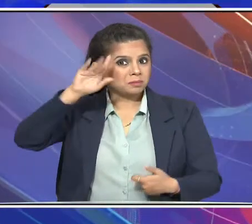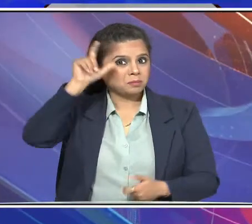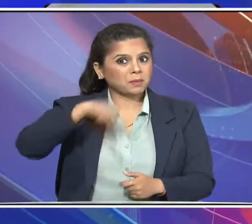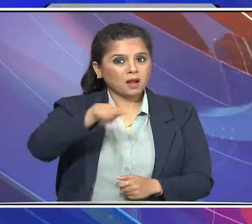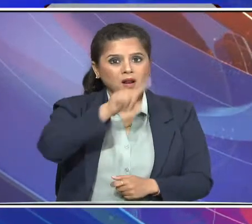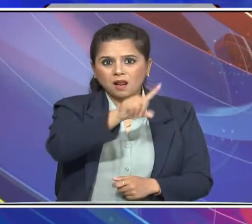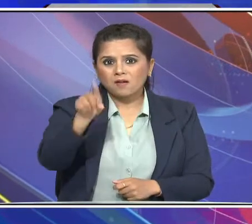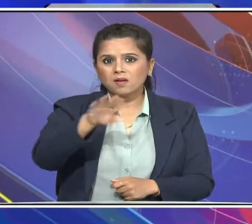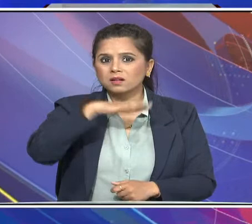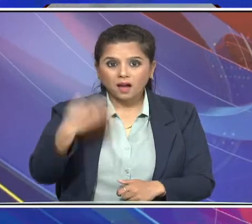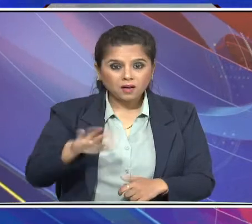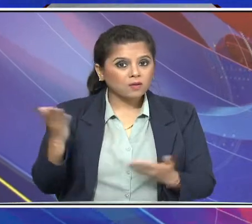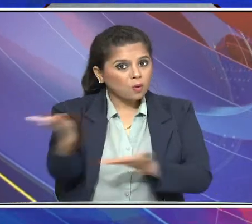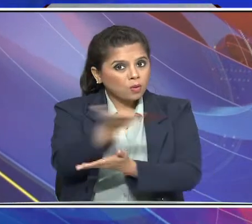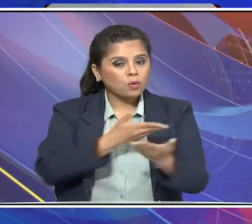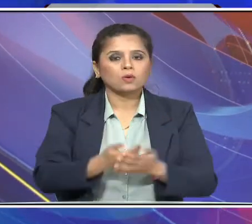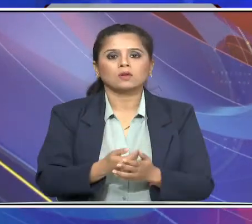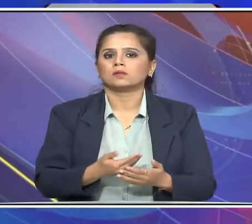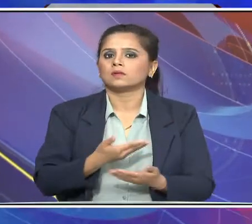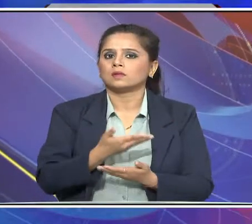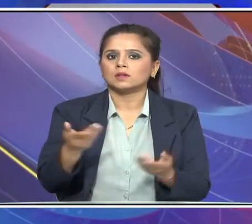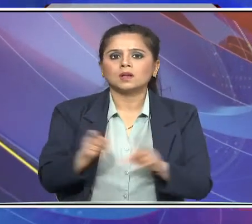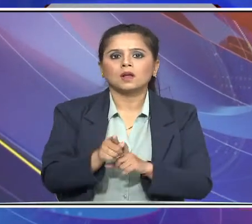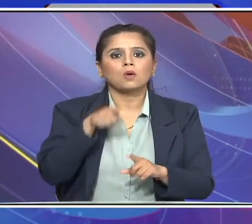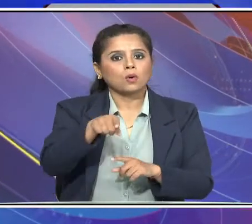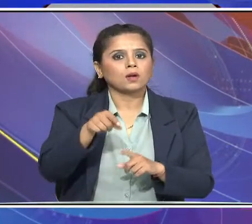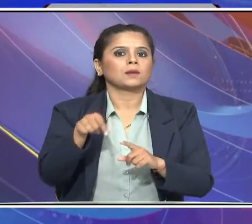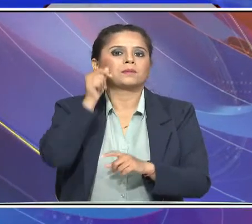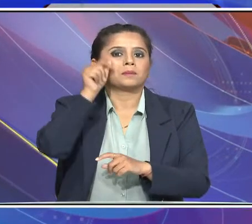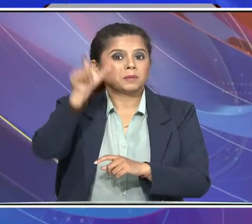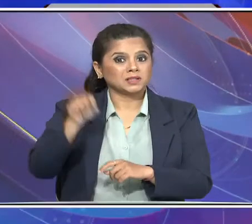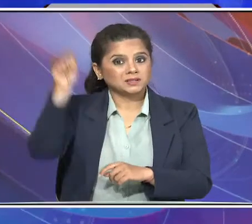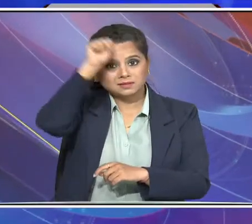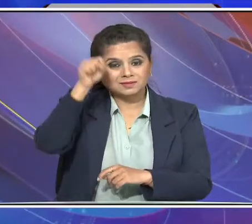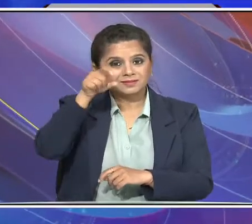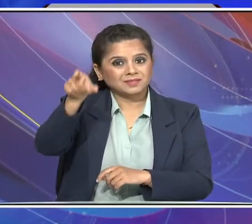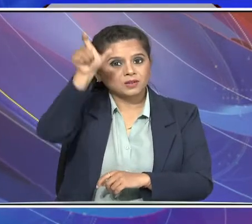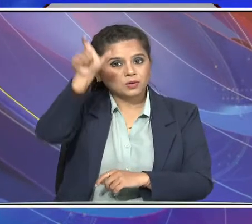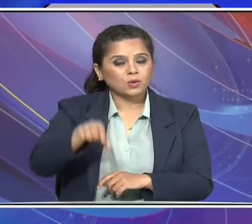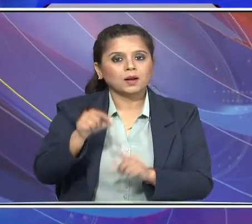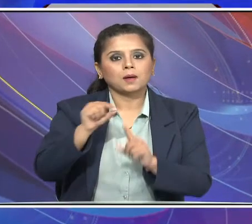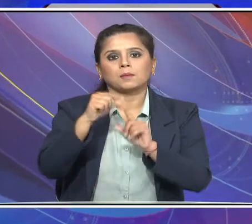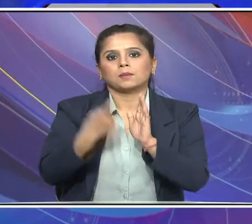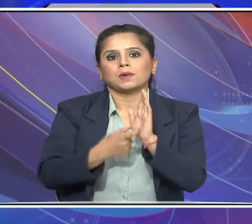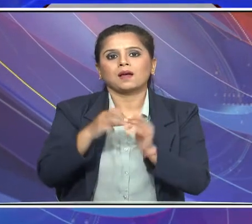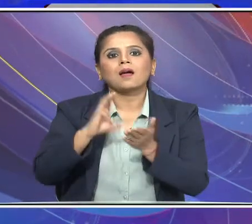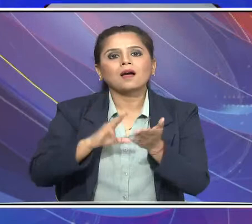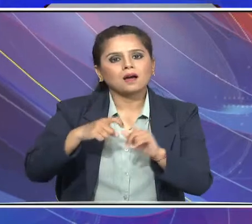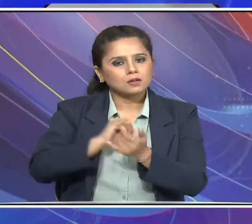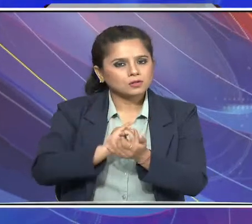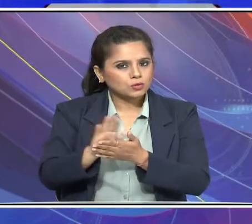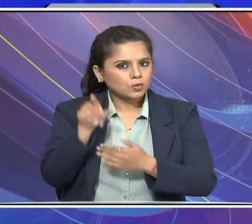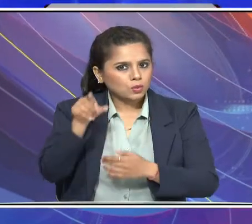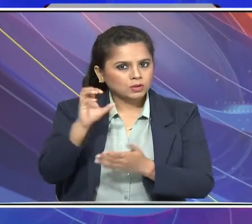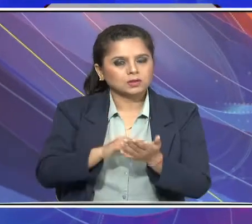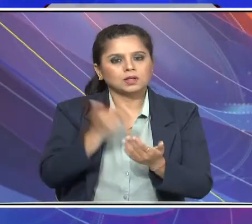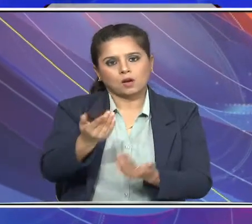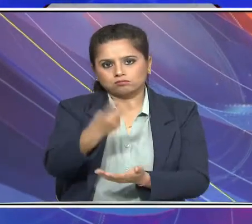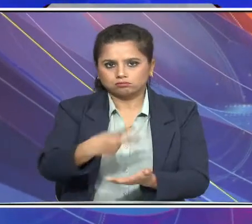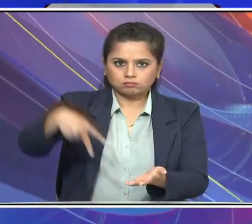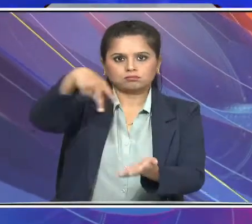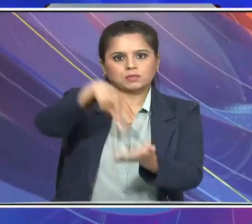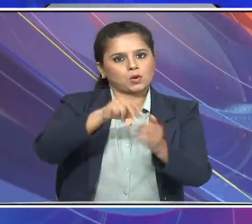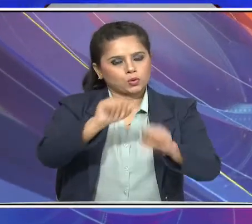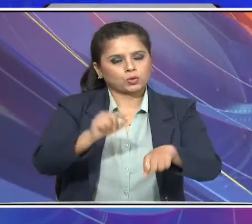उनको और श्री सरदार प्रकाश सिंह बादल जी को श्रद्धांजलि देने के लिए आप भी अपने समय पर स्थान पर खड़े हो